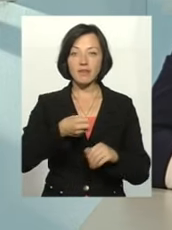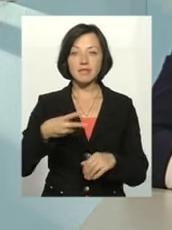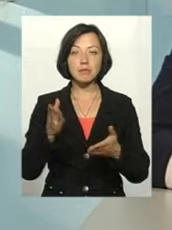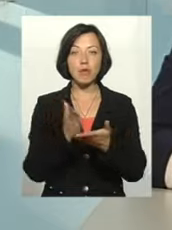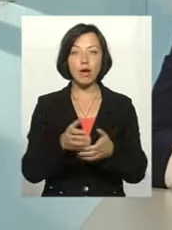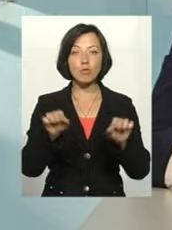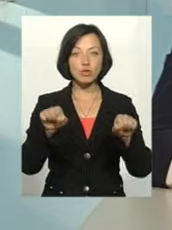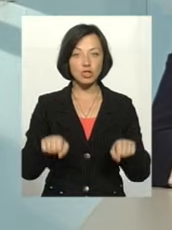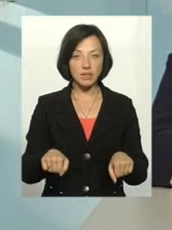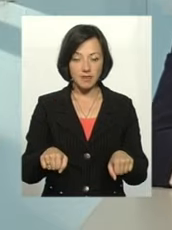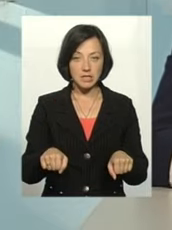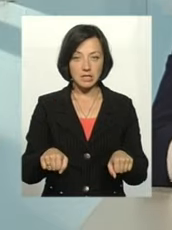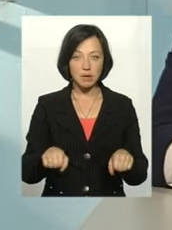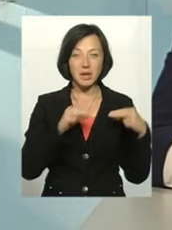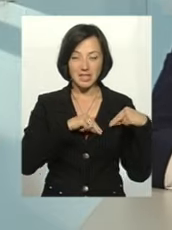можливість цього центру